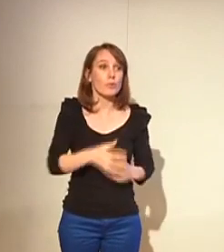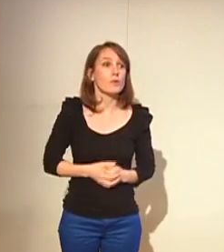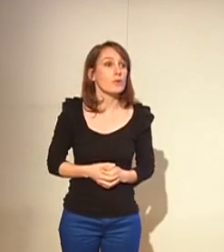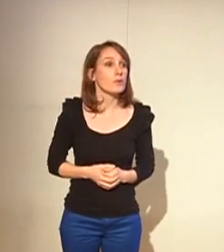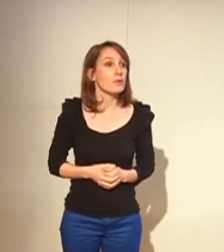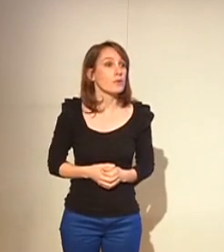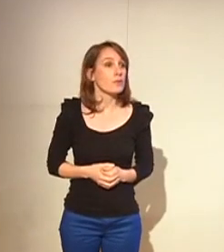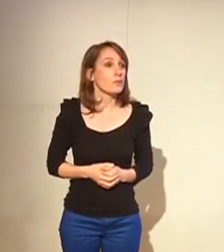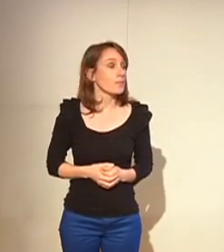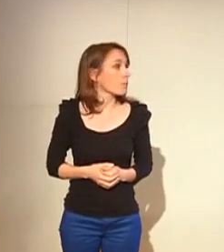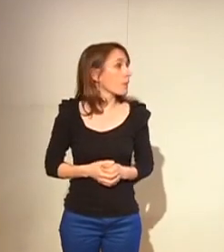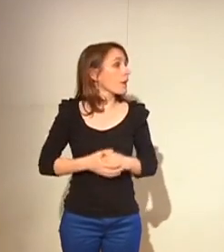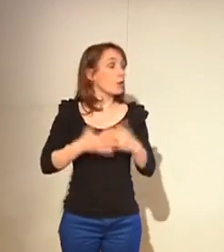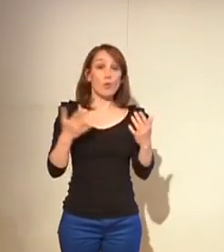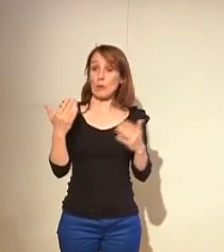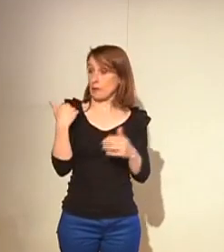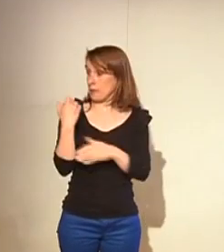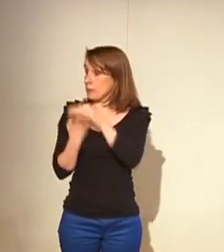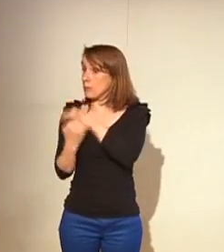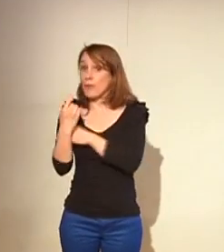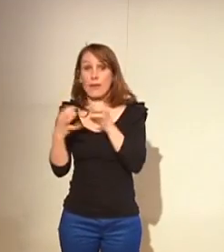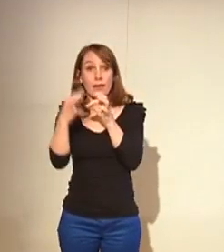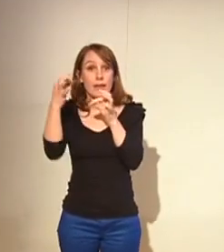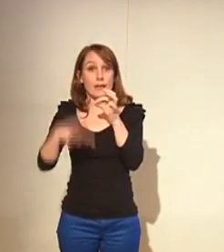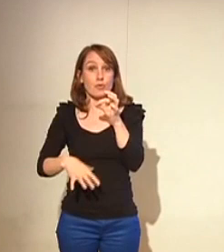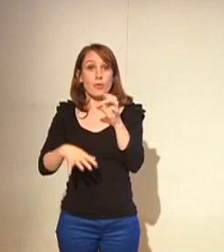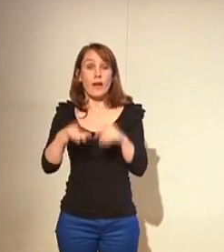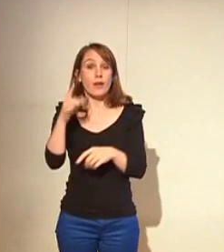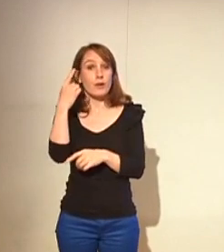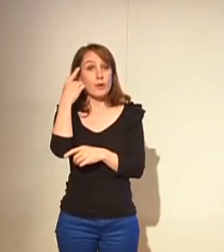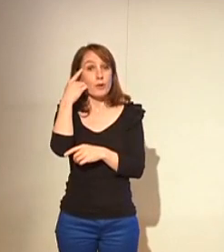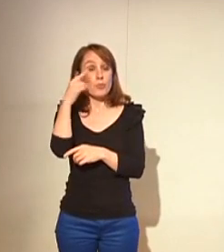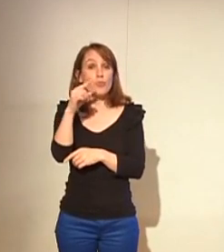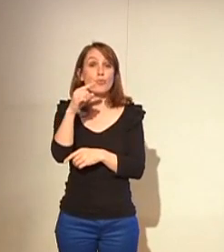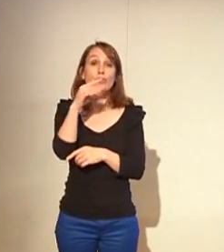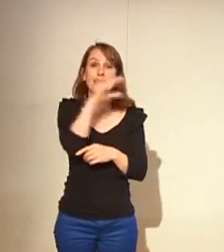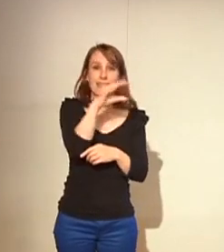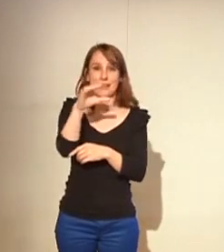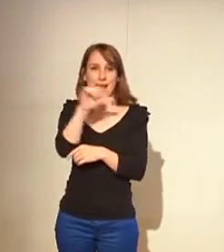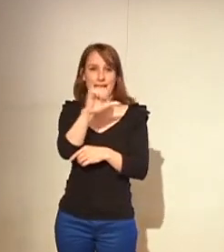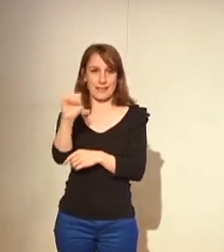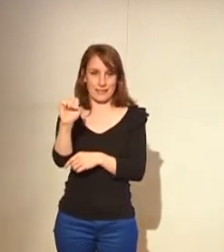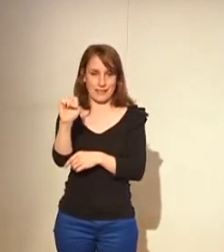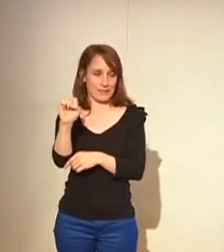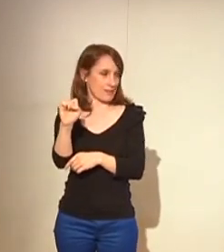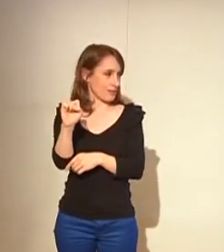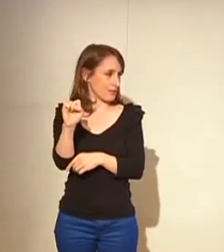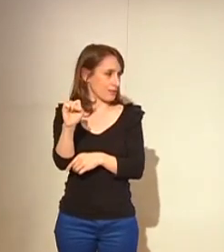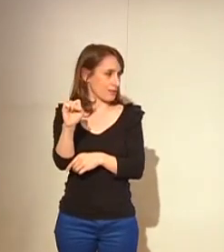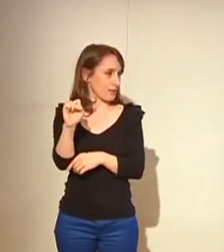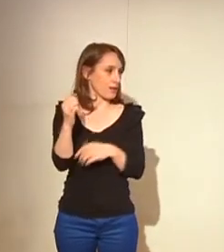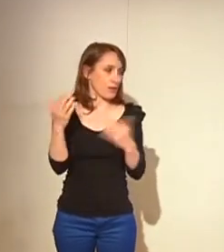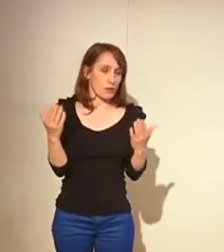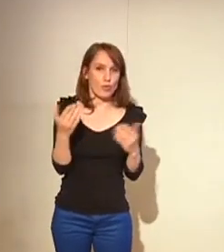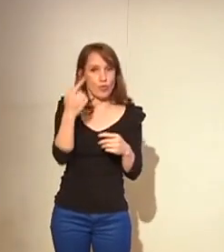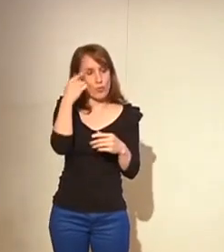avons le résultat pour la le CCS donc no désignations pour le